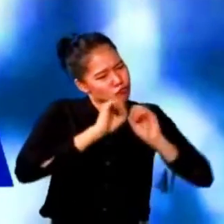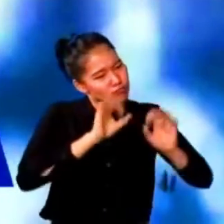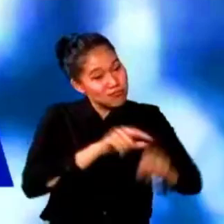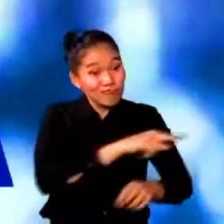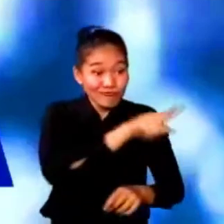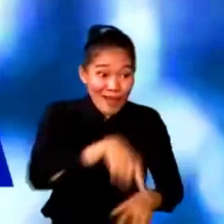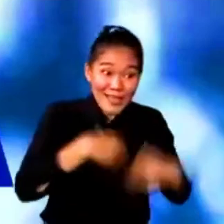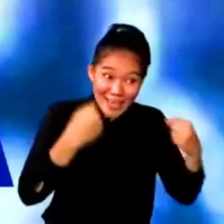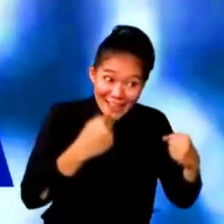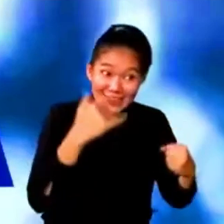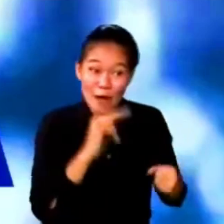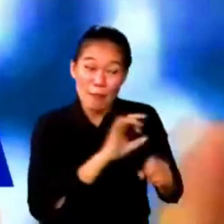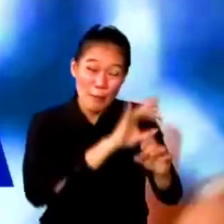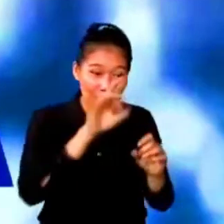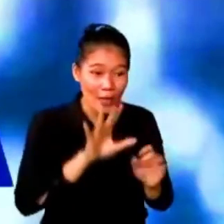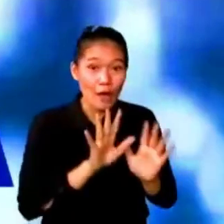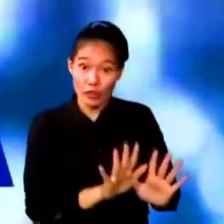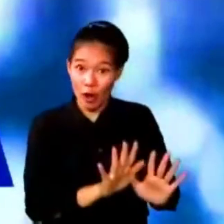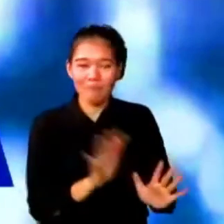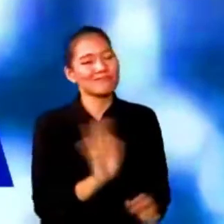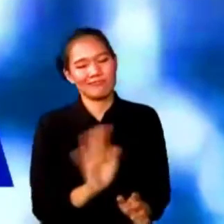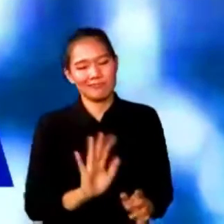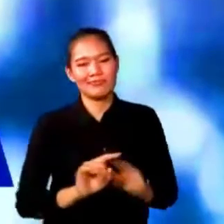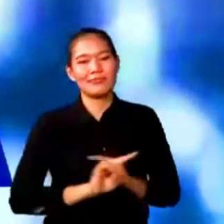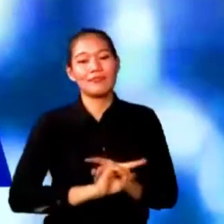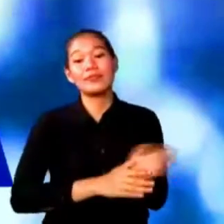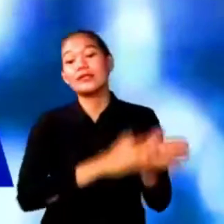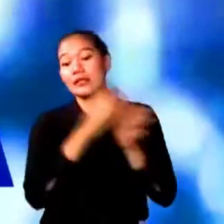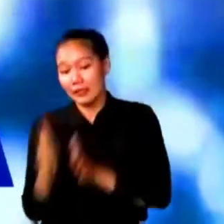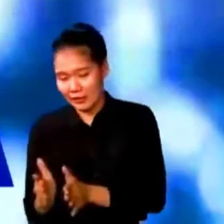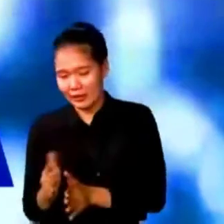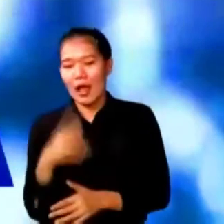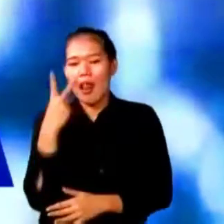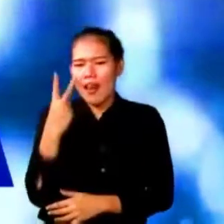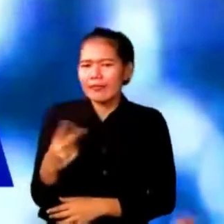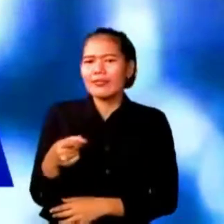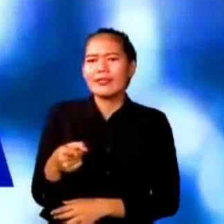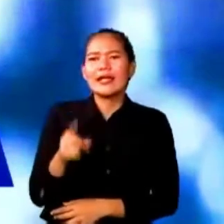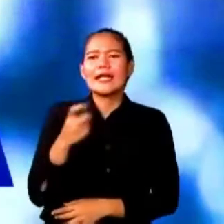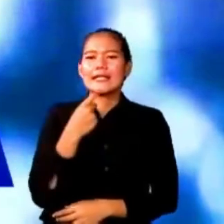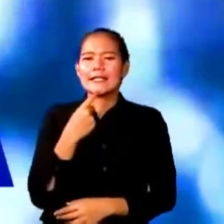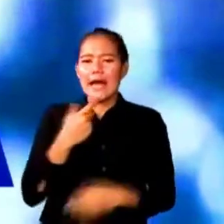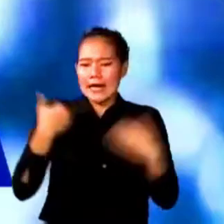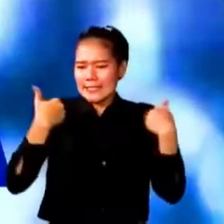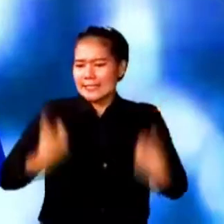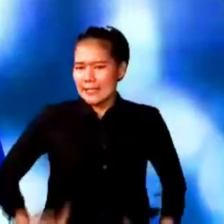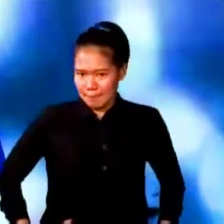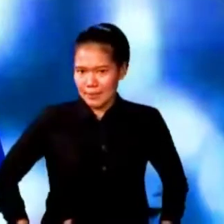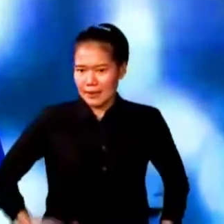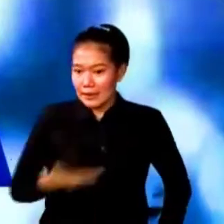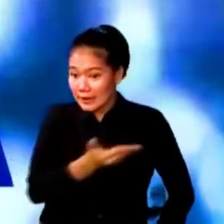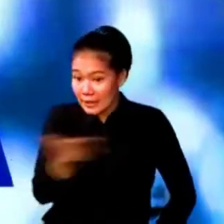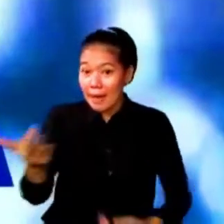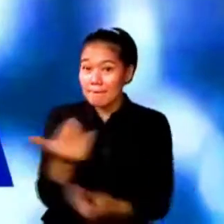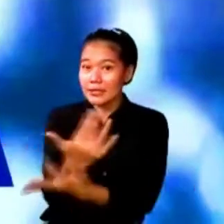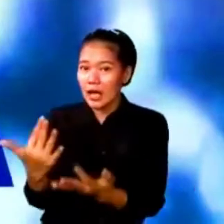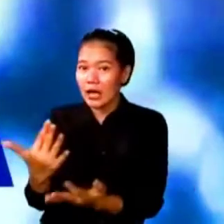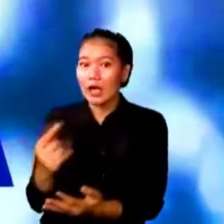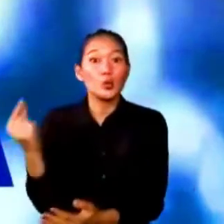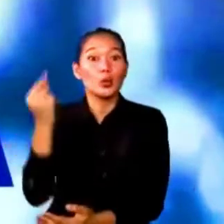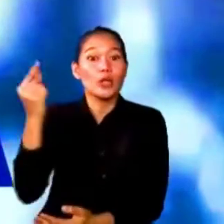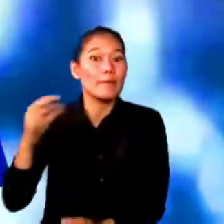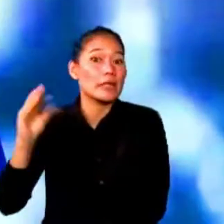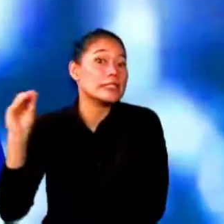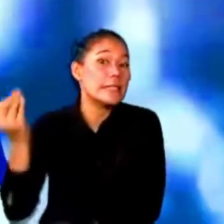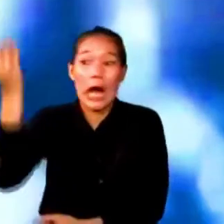sehatan semuanya begini tidak bisa dan selain itu juga kalau kita lihat disini disiplin daripada penduduk kepala di Jakarta